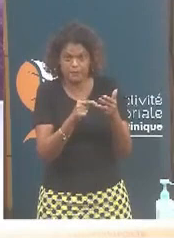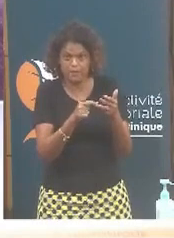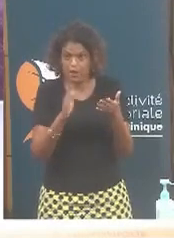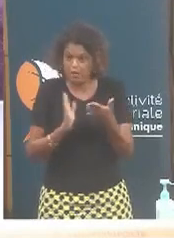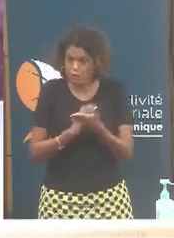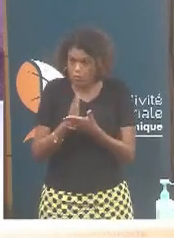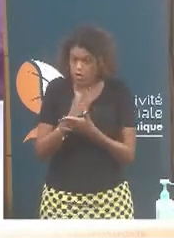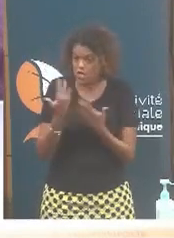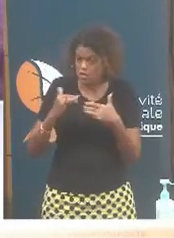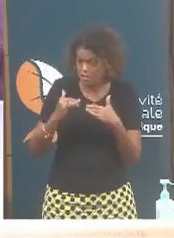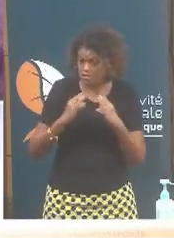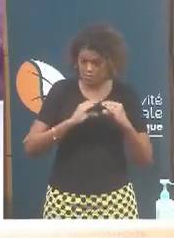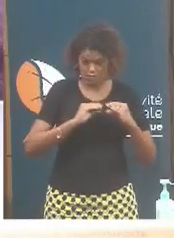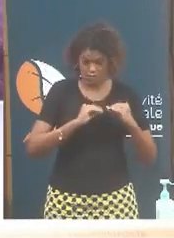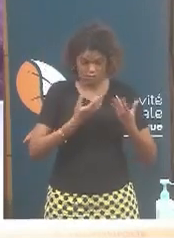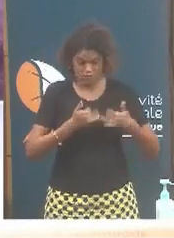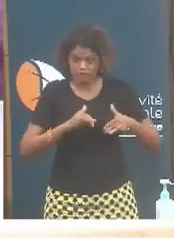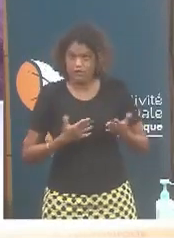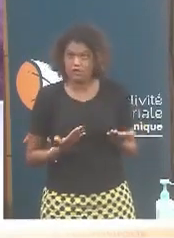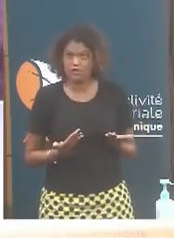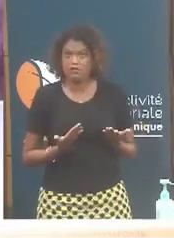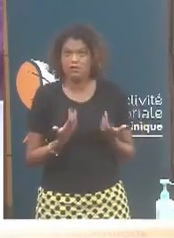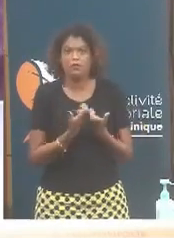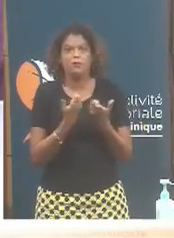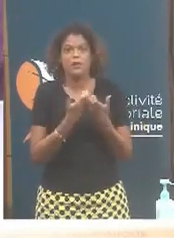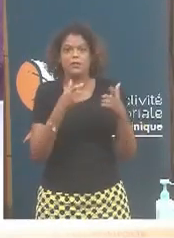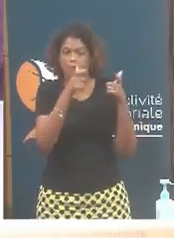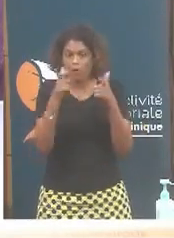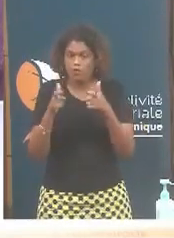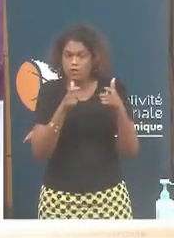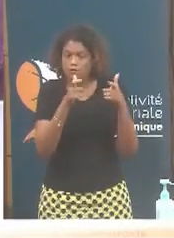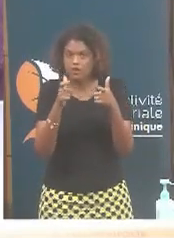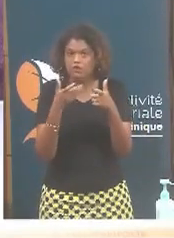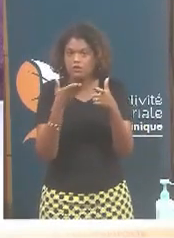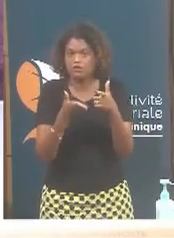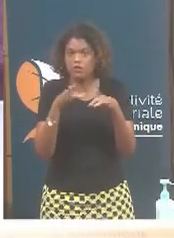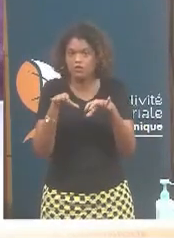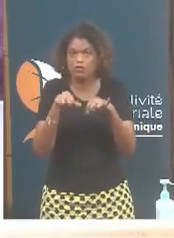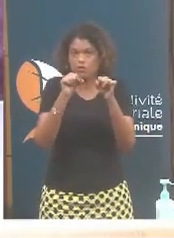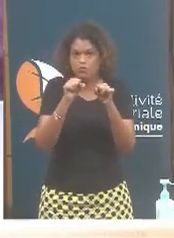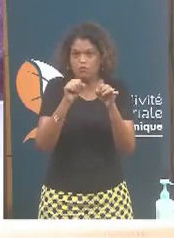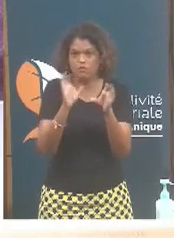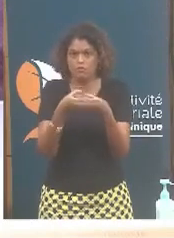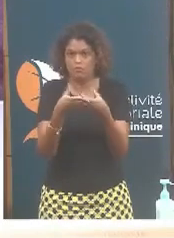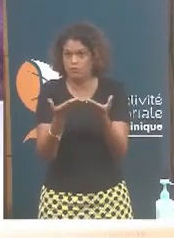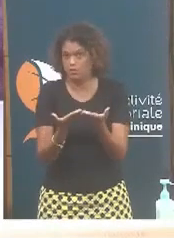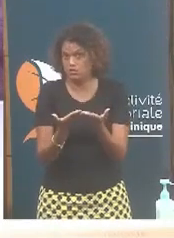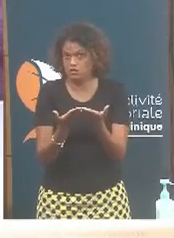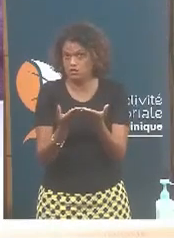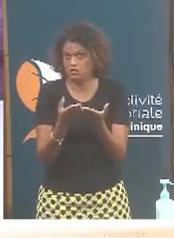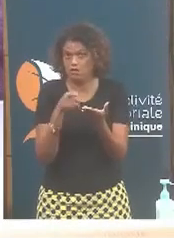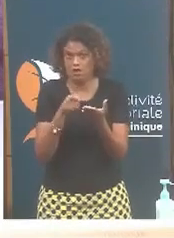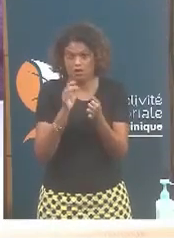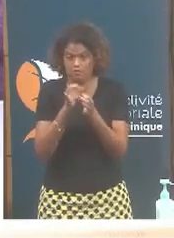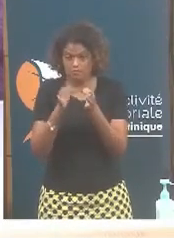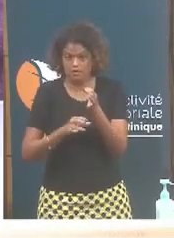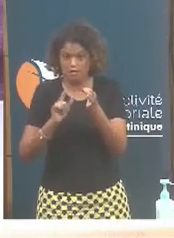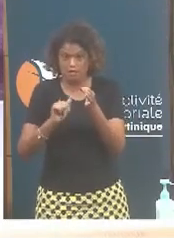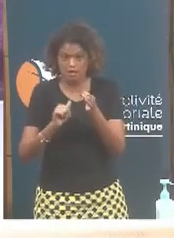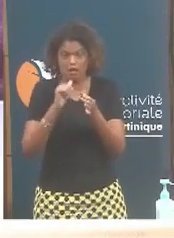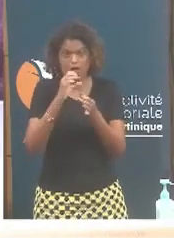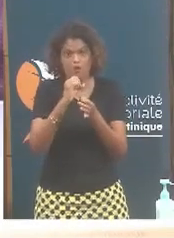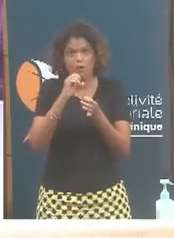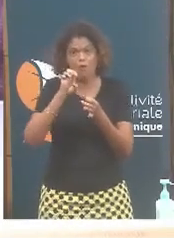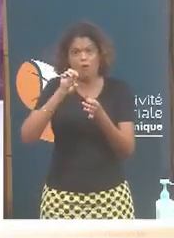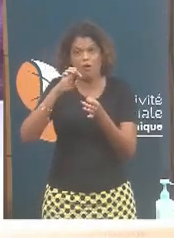Je prends un exemple. Vous parlez de l'Observatoire pour l'emploi et la formation. Eh bien, il en existe déjà un, il s'appelle l'OREF.